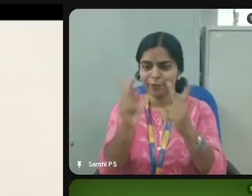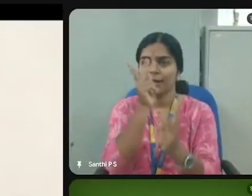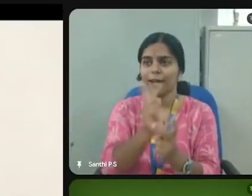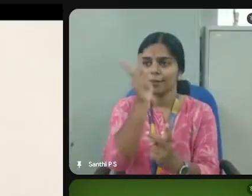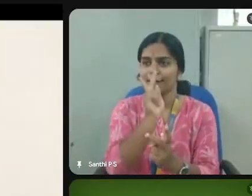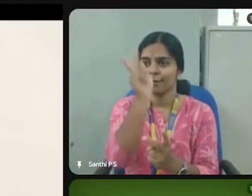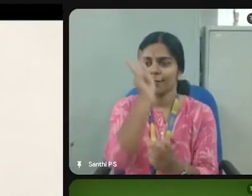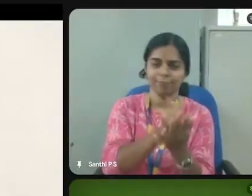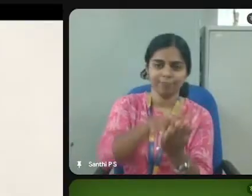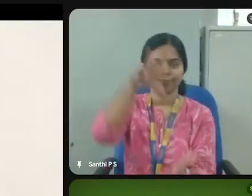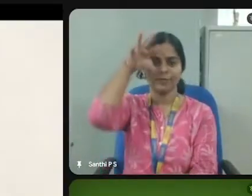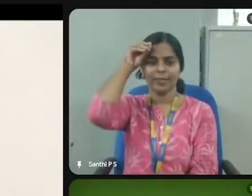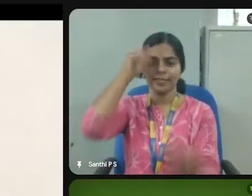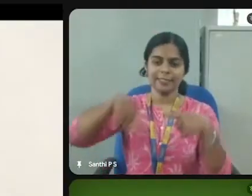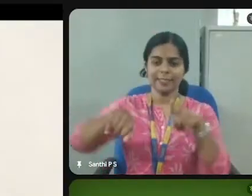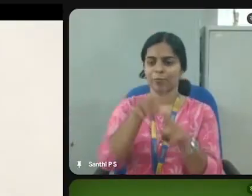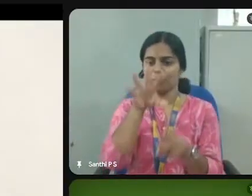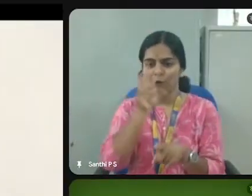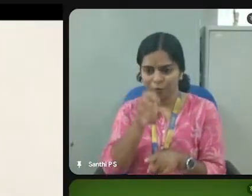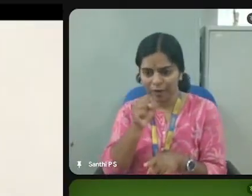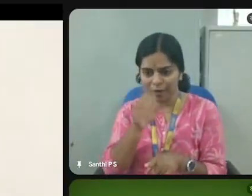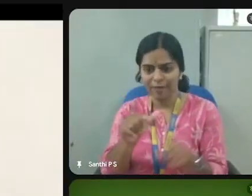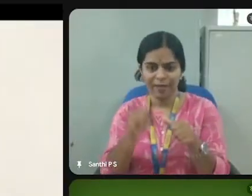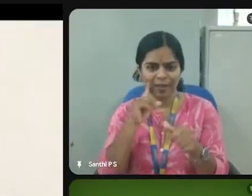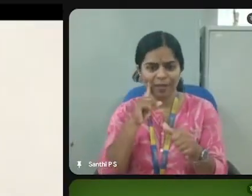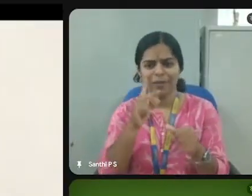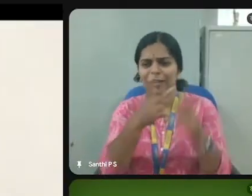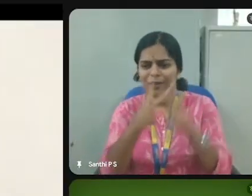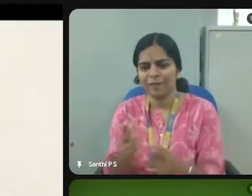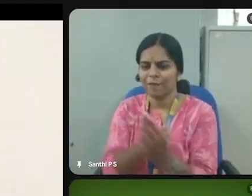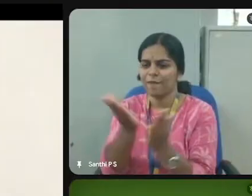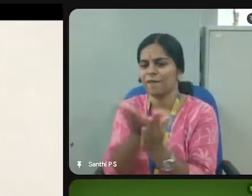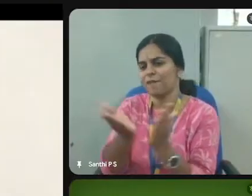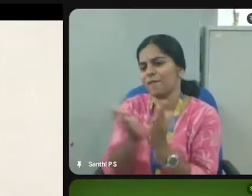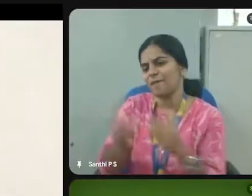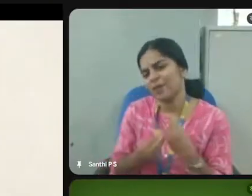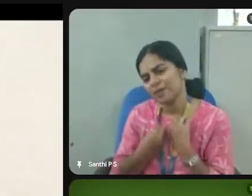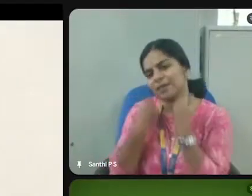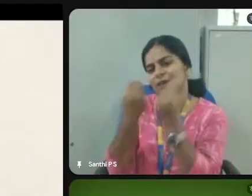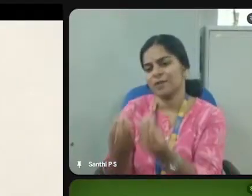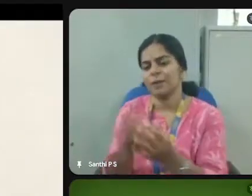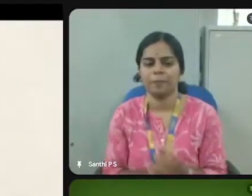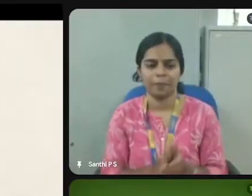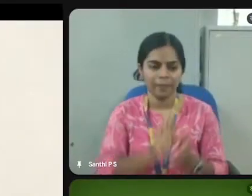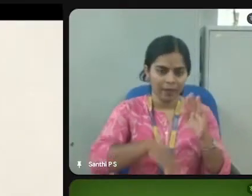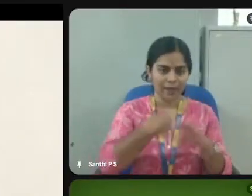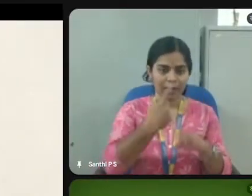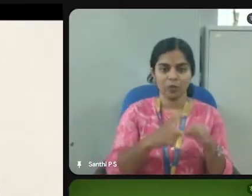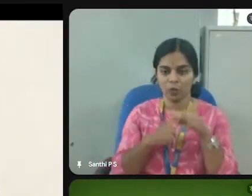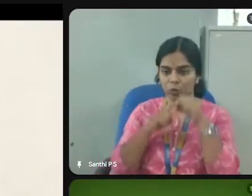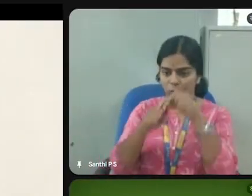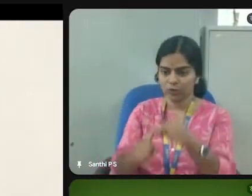ഓരോ പ്ലാനിങ് ചെയ്യാനുള്ള ഓരോ സോഫ്റ്റ്വെയർസ് ഉണ്ട്. കുറച്ച് അസിസ്റ്റീവ് ഡിവൈസസ്. അടുത്ത ചോദ്യം